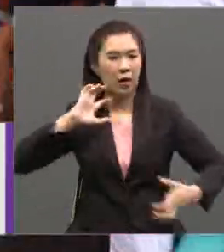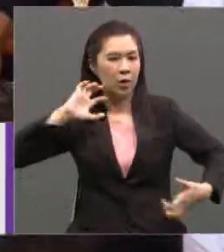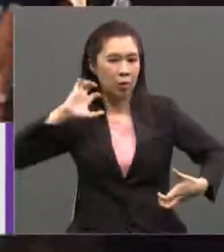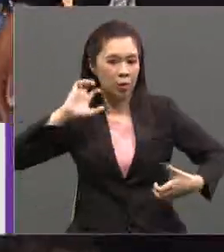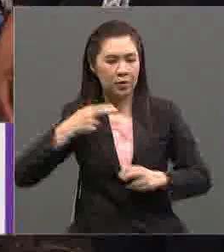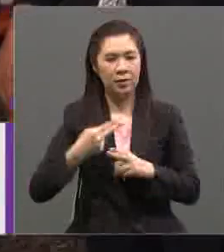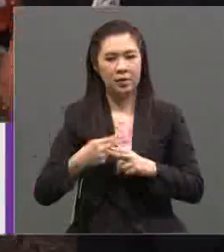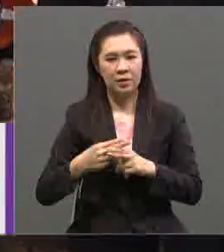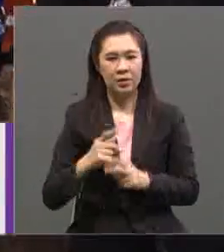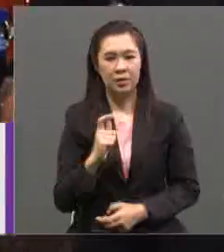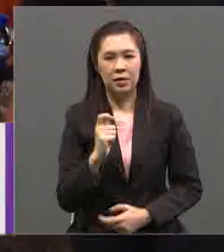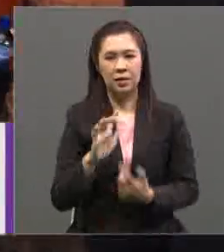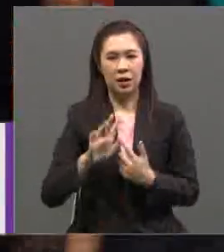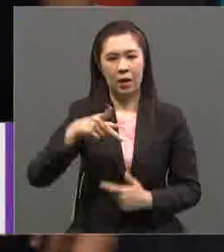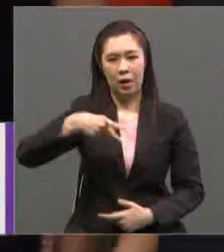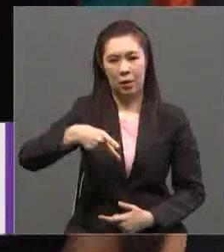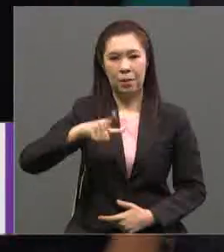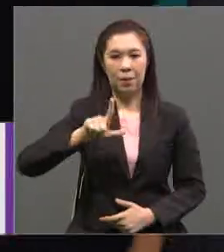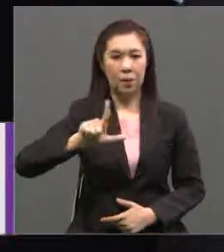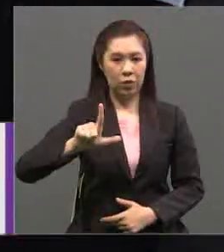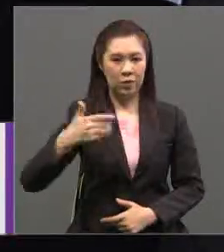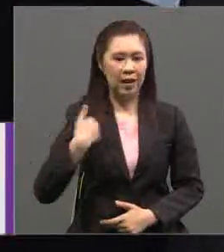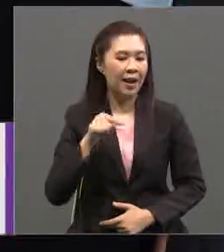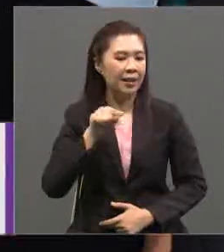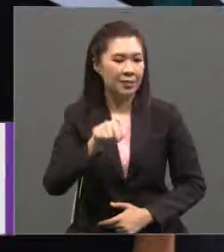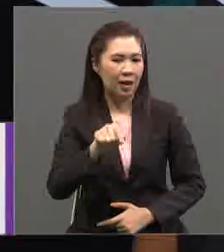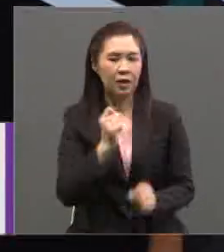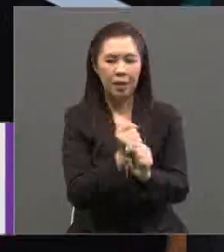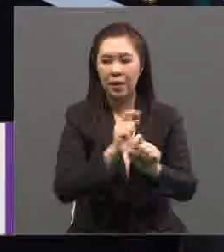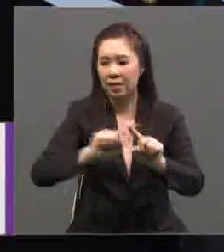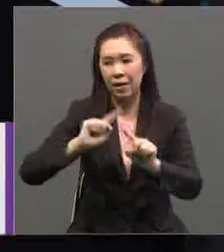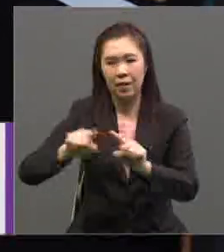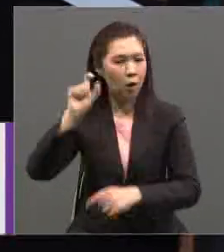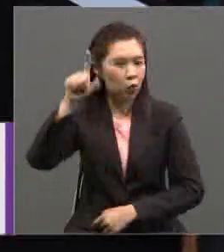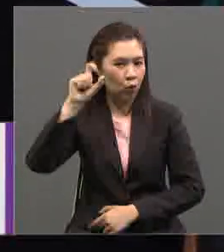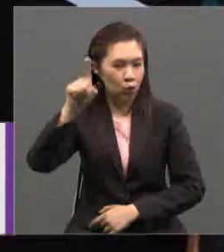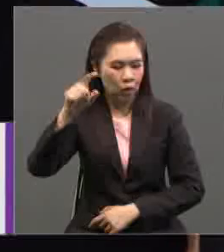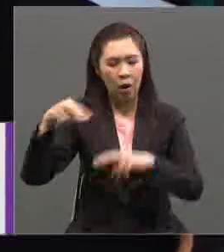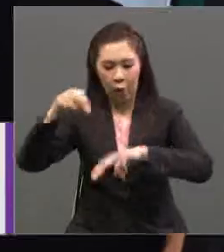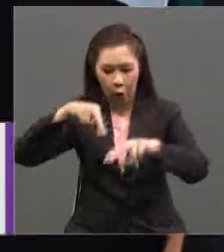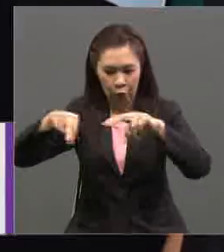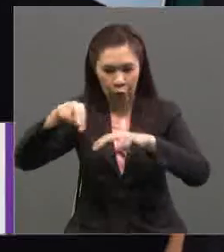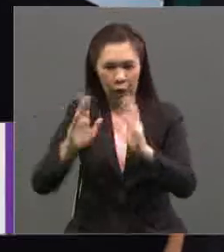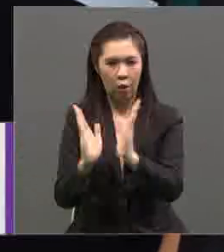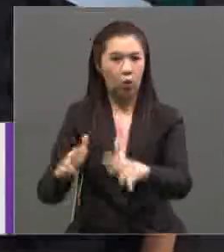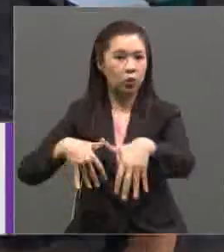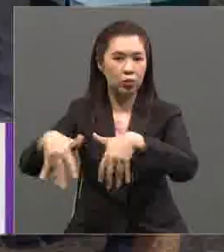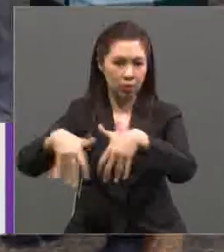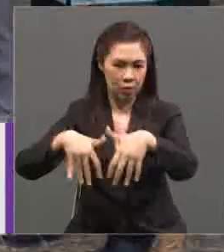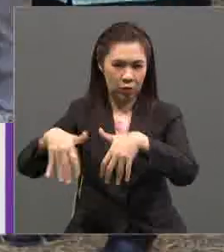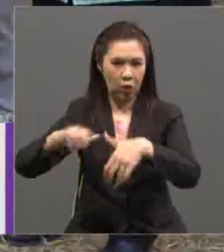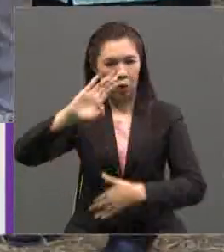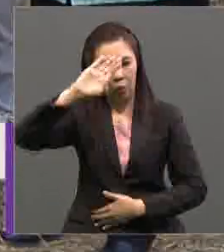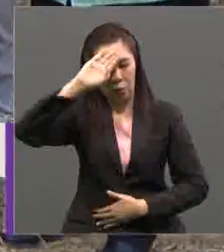รีก็ลงพื้นที่ตรวจเยี่ยมและสั่งการให้ทุกหน่วยงานครับเร่งควบคุมไฟไหม้และดูแลช่วยเหลือผู้ได้รับผลกระทบโดยเฉพา